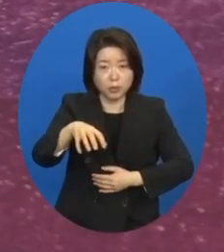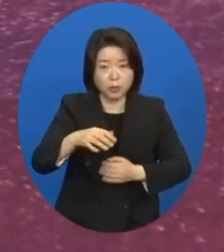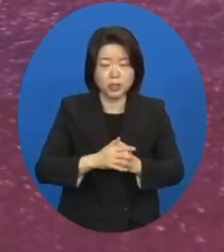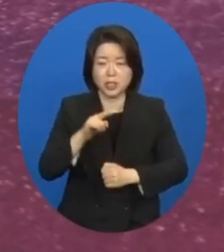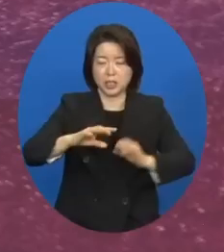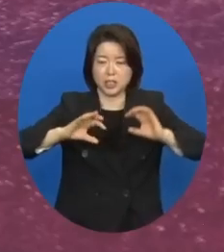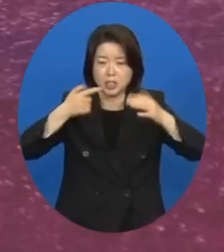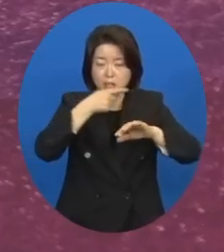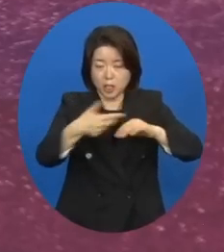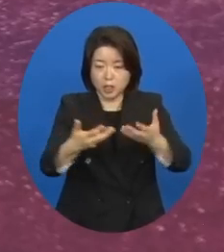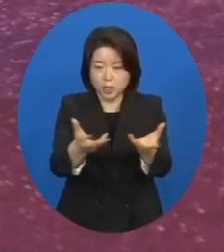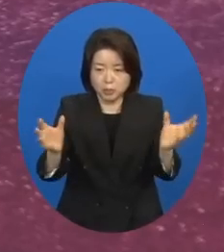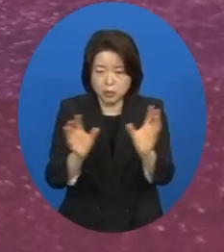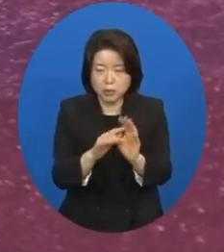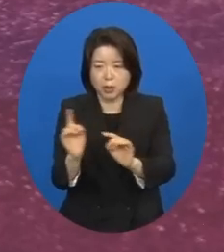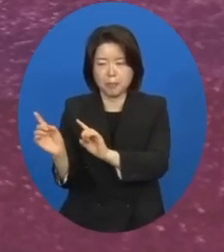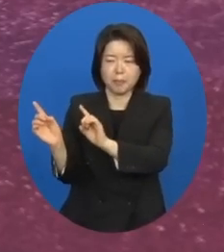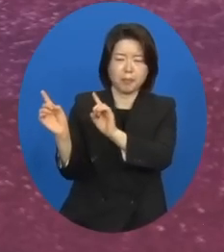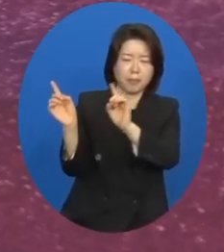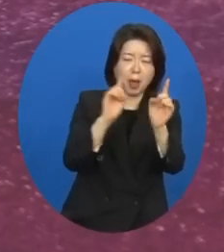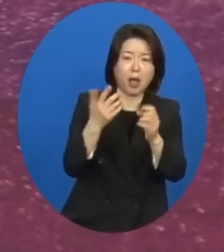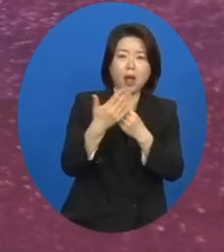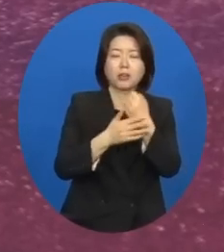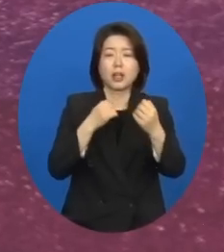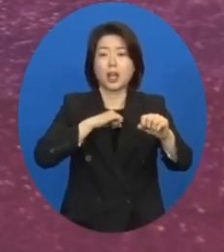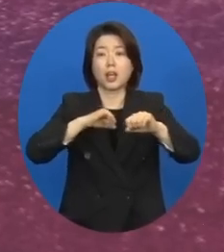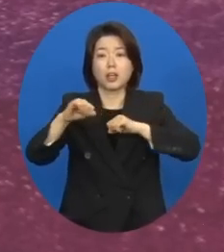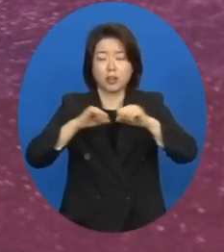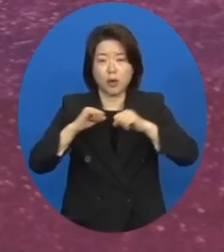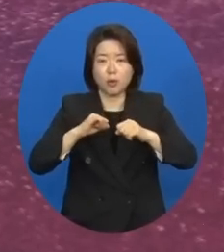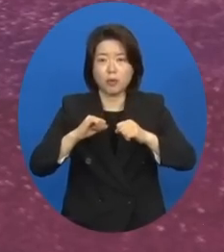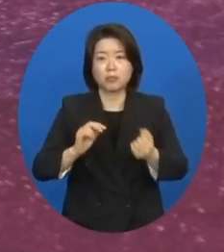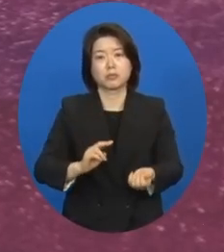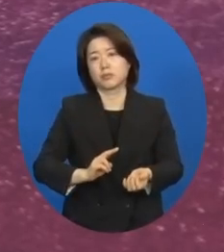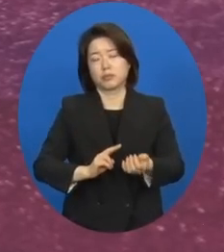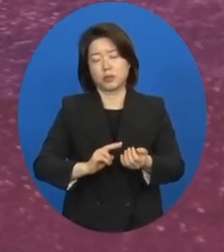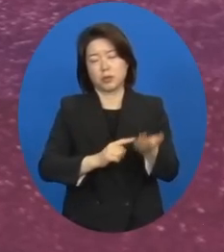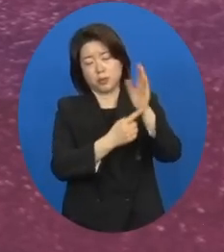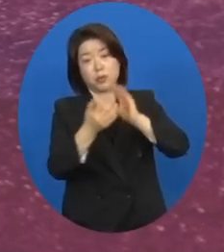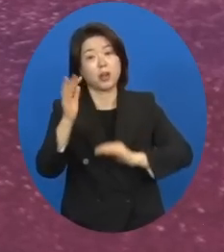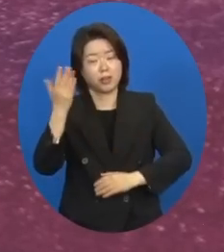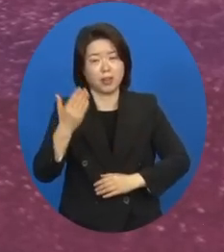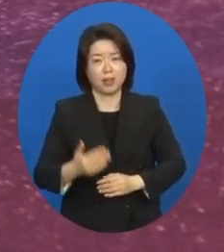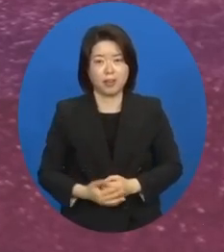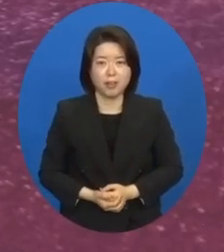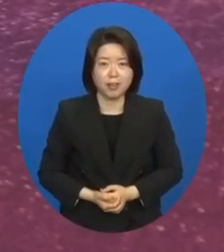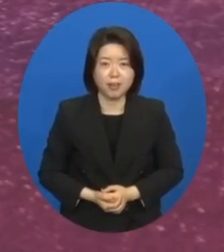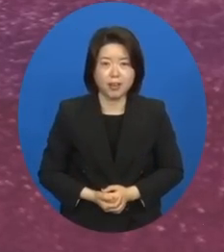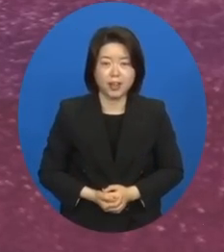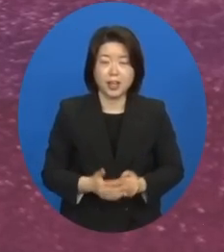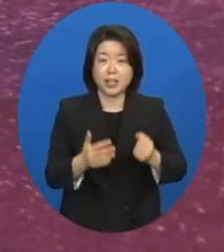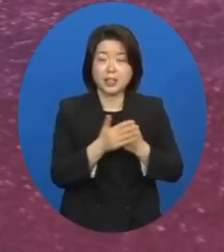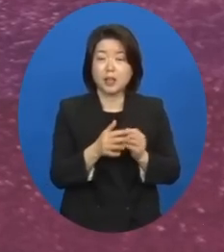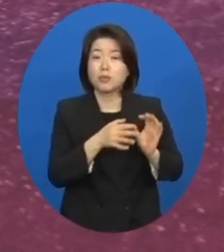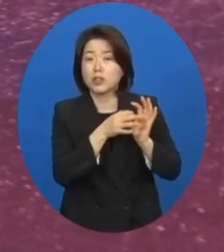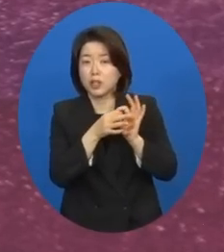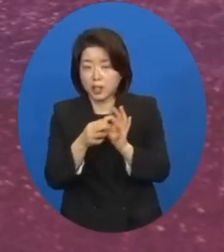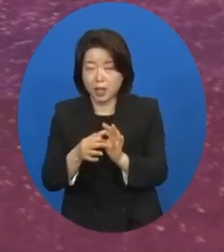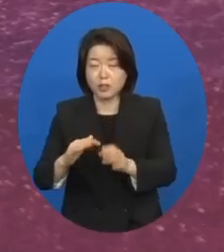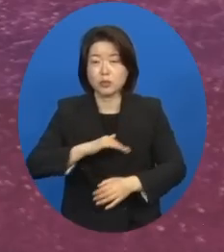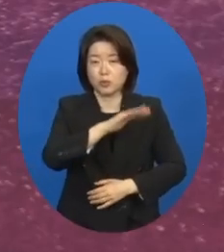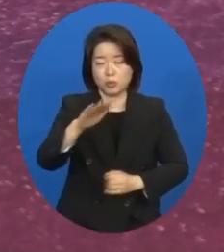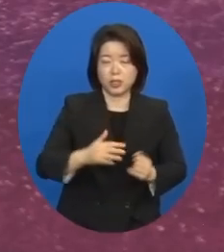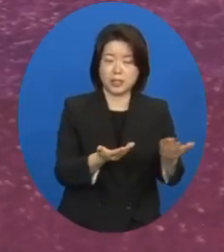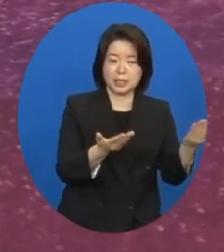나라와 이 민족이 살게 되는 은혜의 역사를 경험하게 될 줄로 믿습니다. 그러므로 끊임없이 우리는